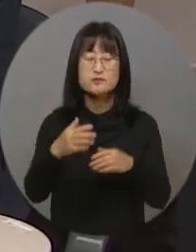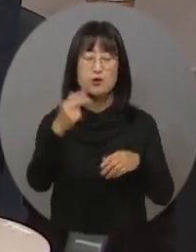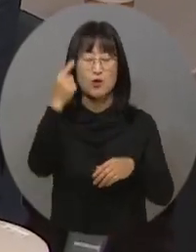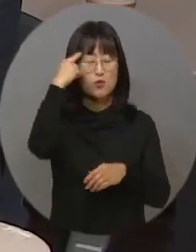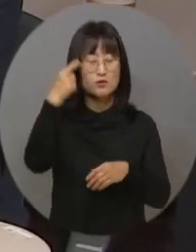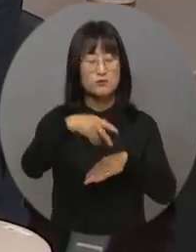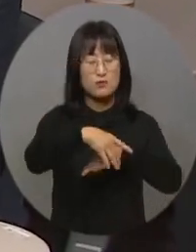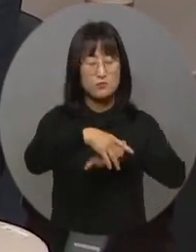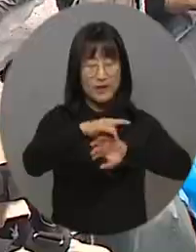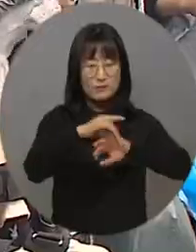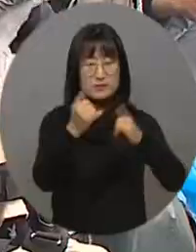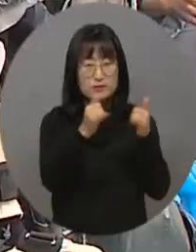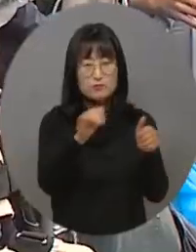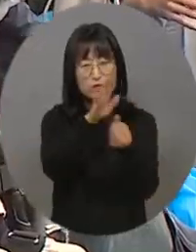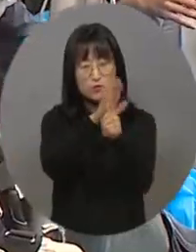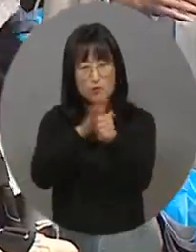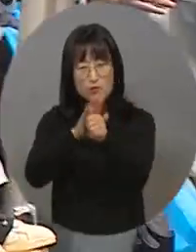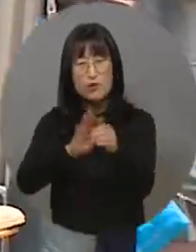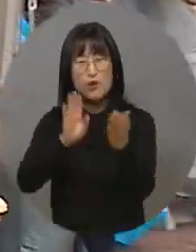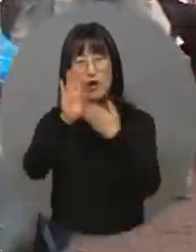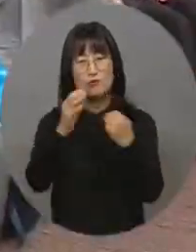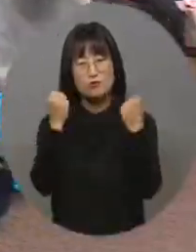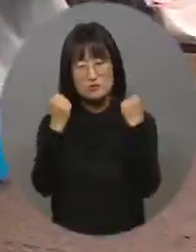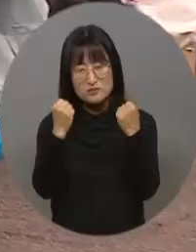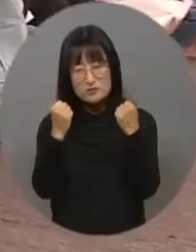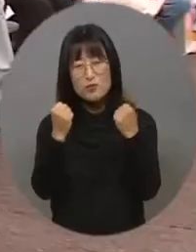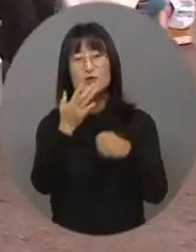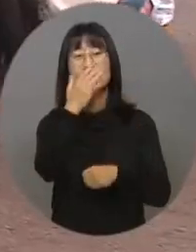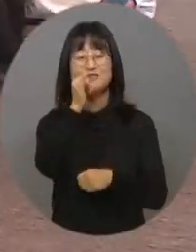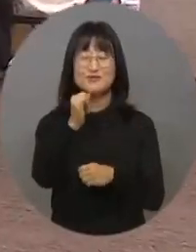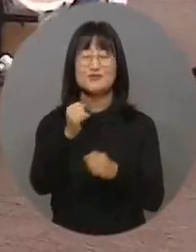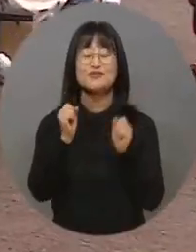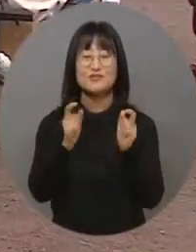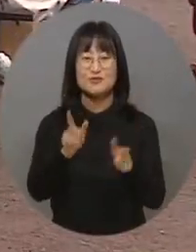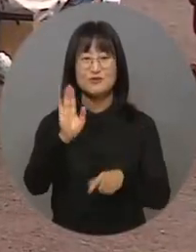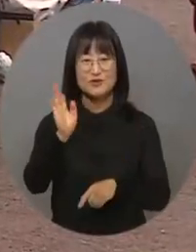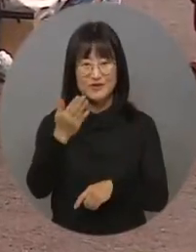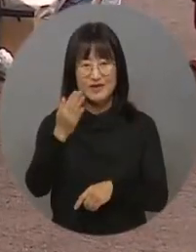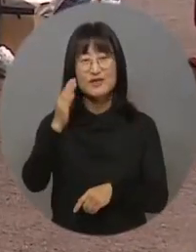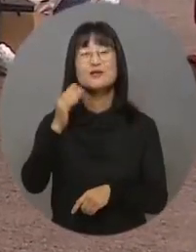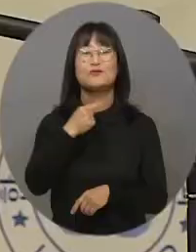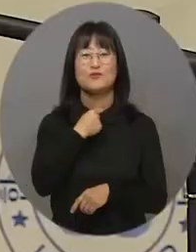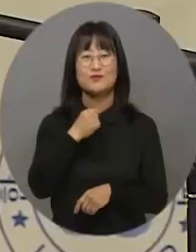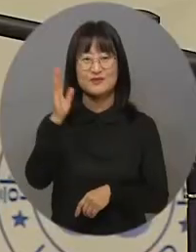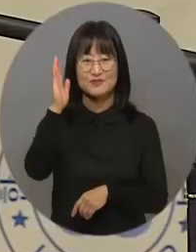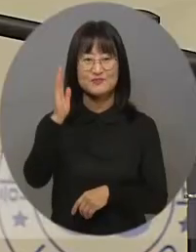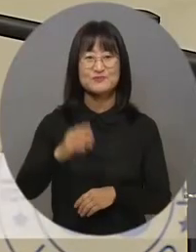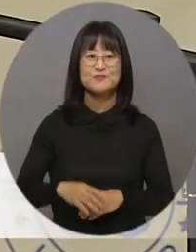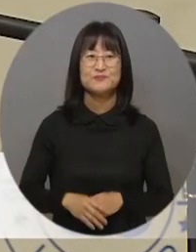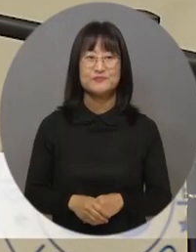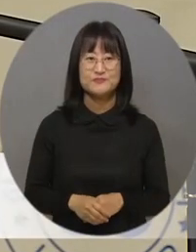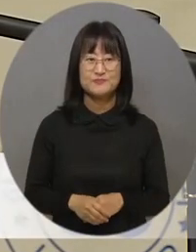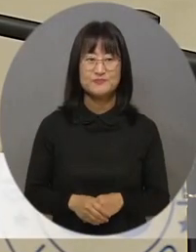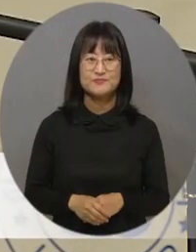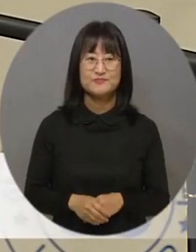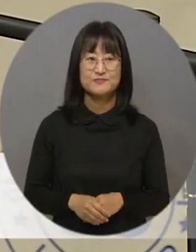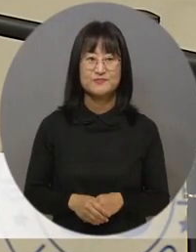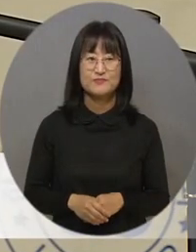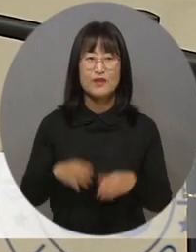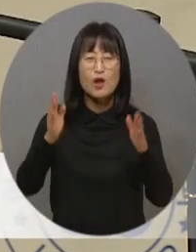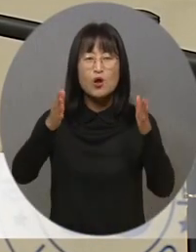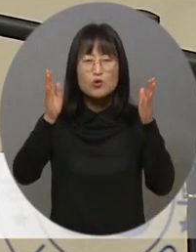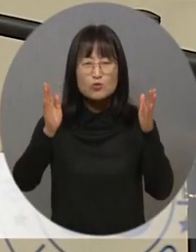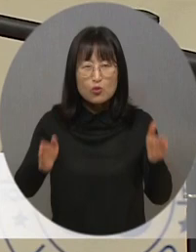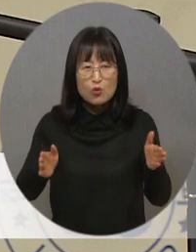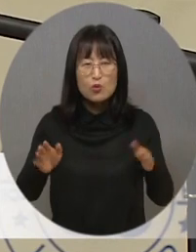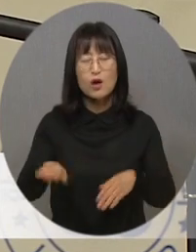뇌성마비인들을 격려하고 앞으로를 응원하는 계기가 되길 바란다는 뜻을 전했습니다. 그동안 우리